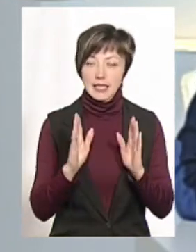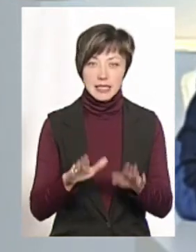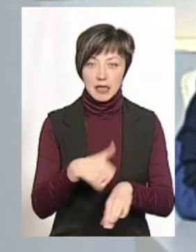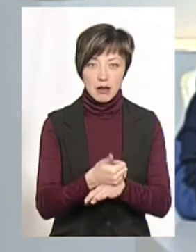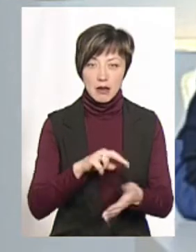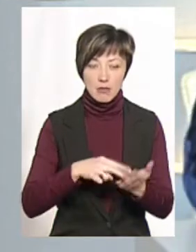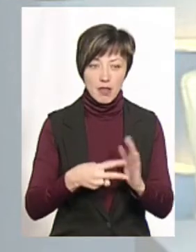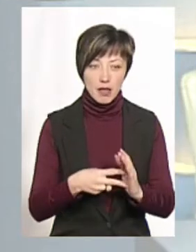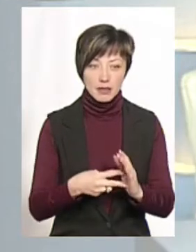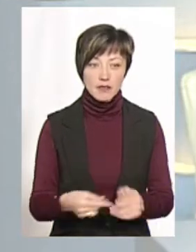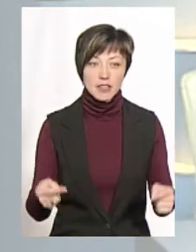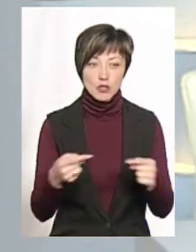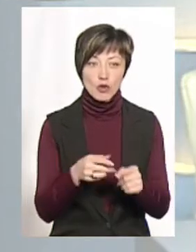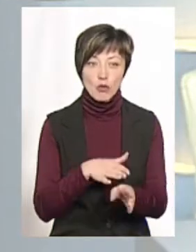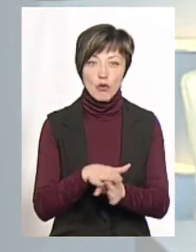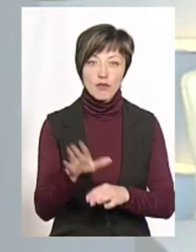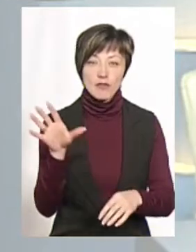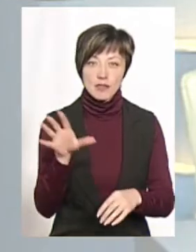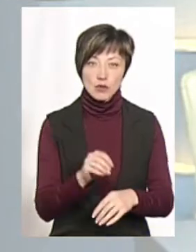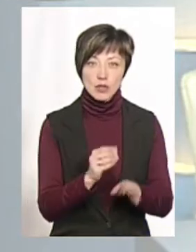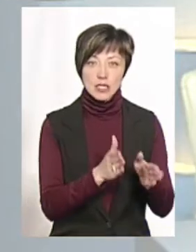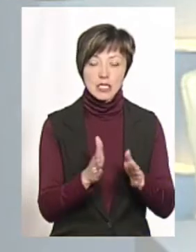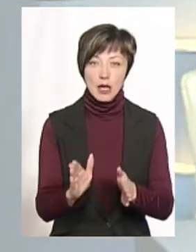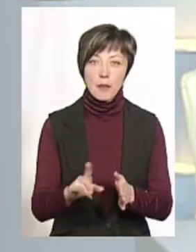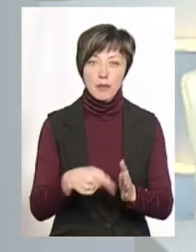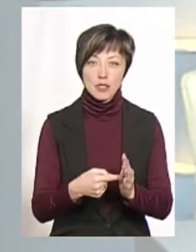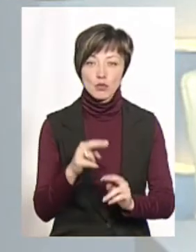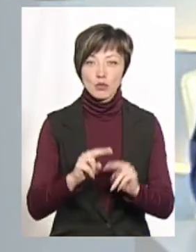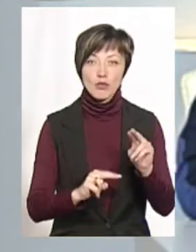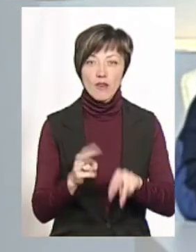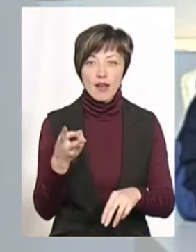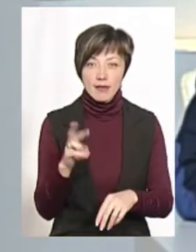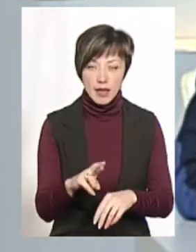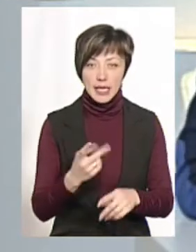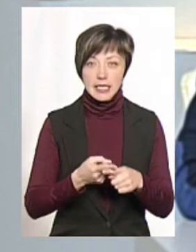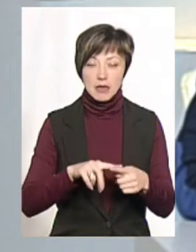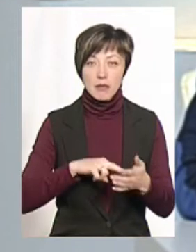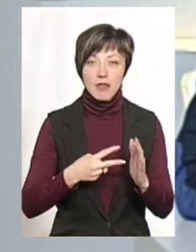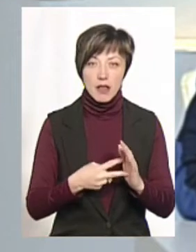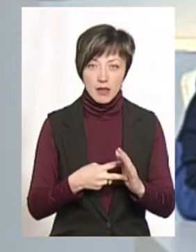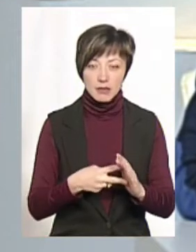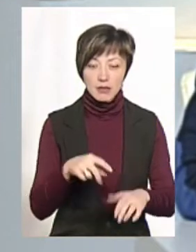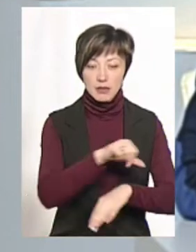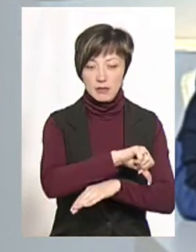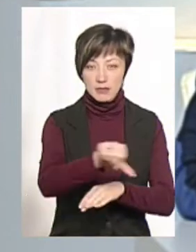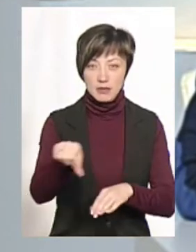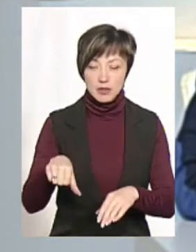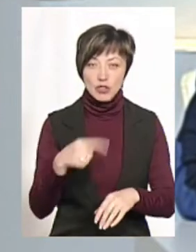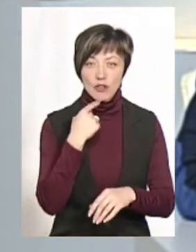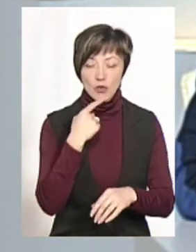тільки генеральний план, який визначає повністю всю систему містобудування в місті. Це план червоних ліній,